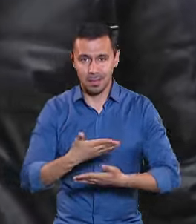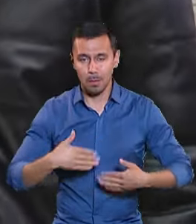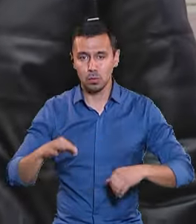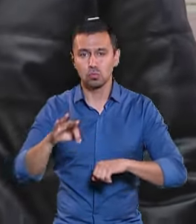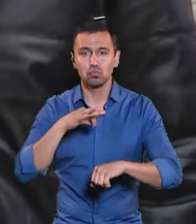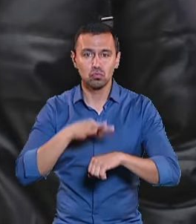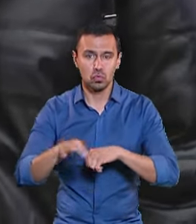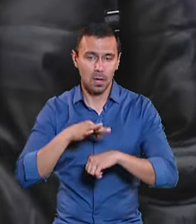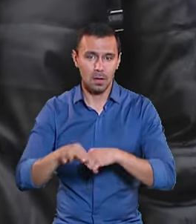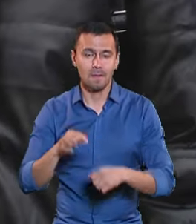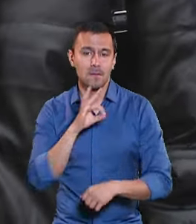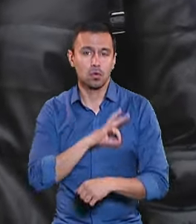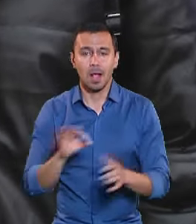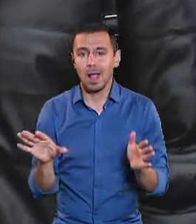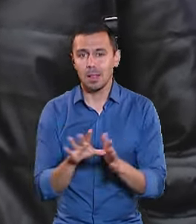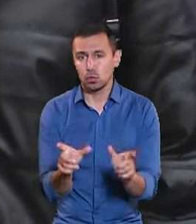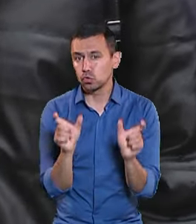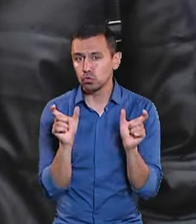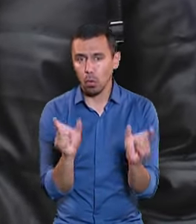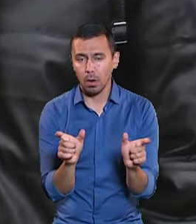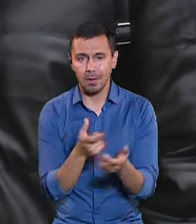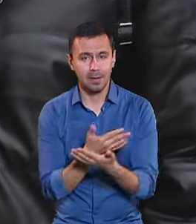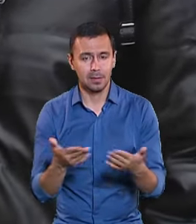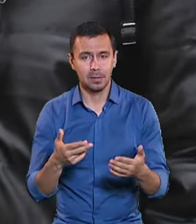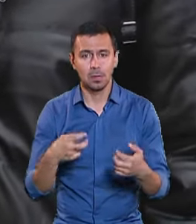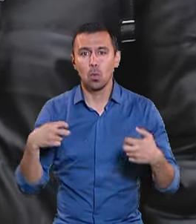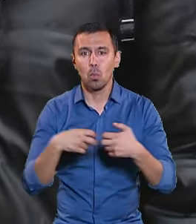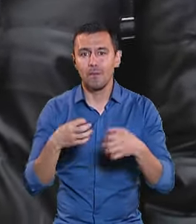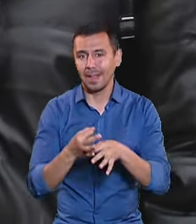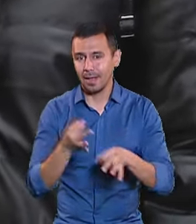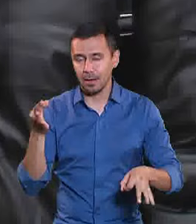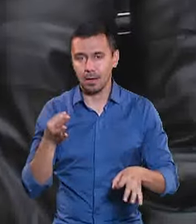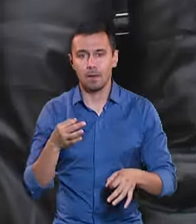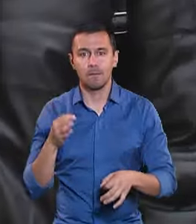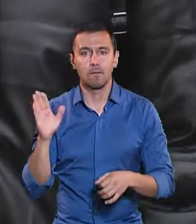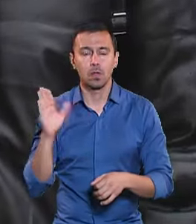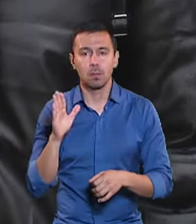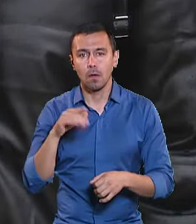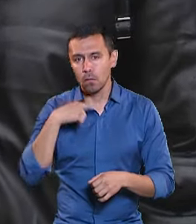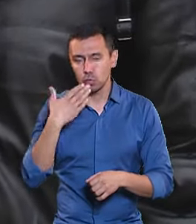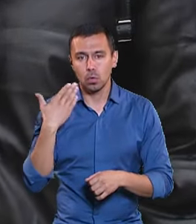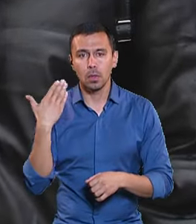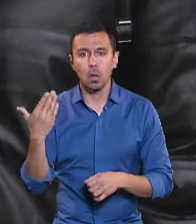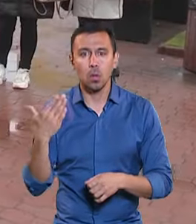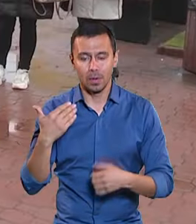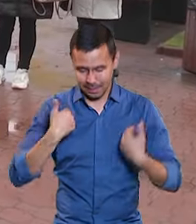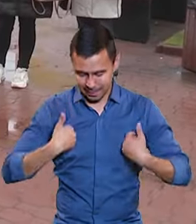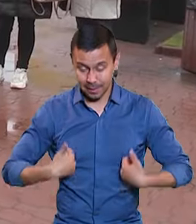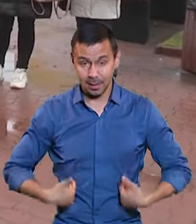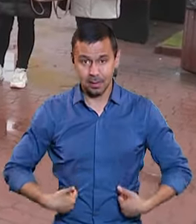знущаються, використовують електрошокери та гумові кійки. Володимир говорить, що на його